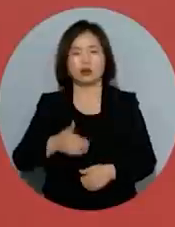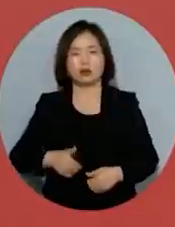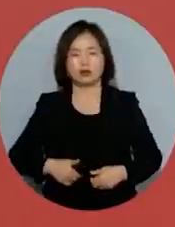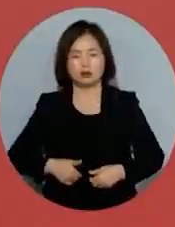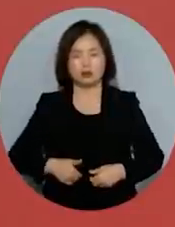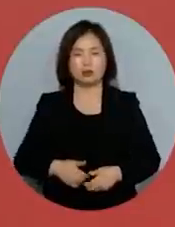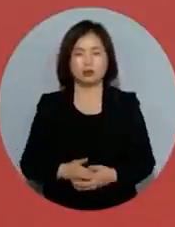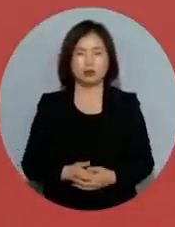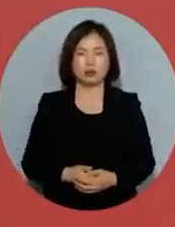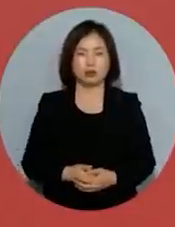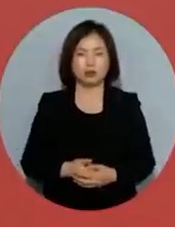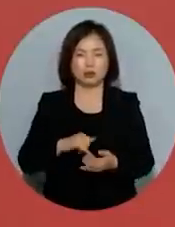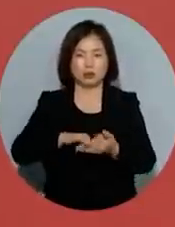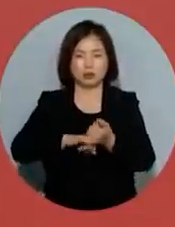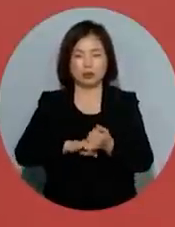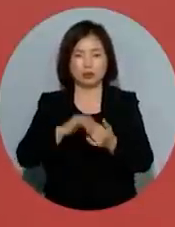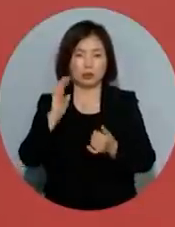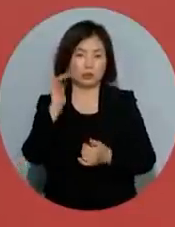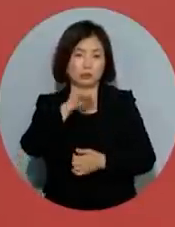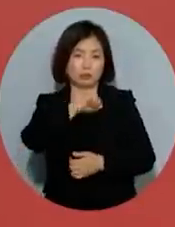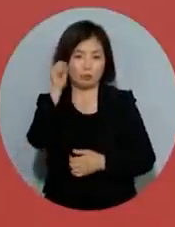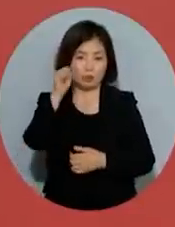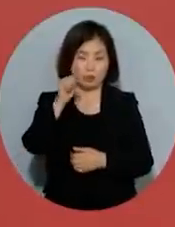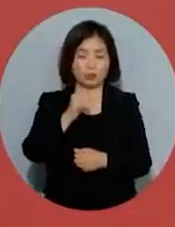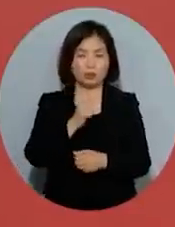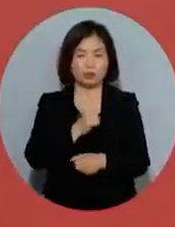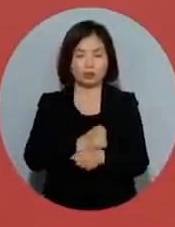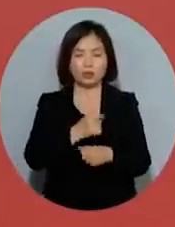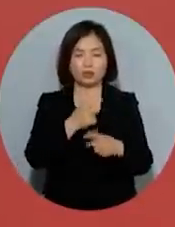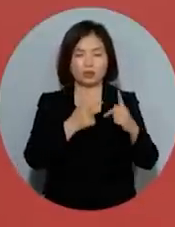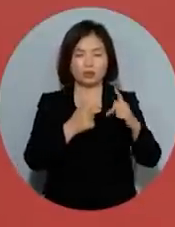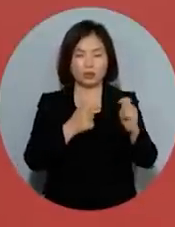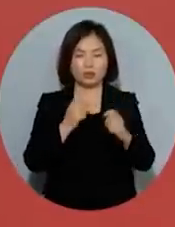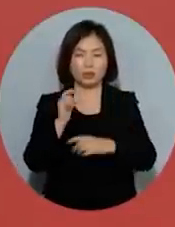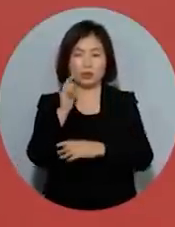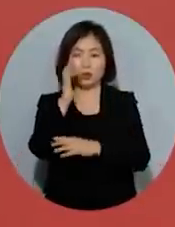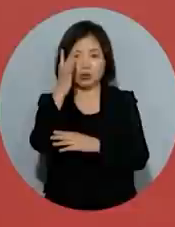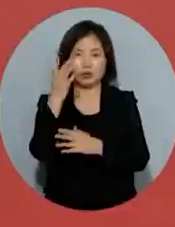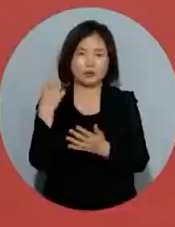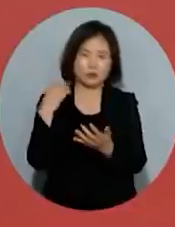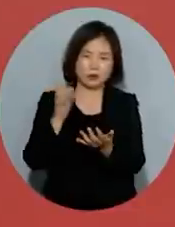확신을 합니다. 꼭 대통령이 돼서 TK 영광을